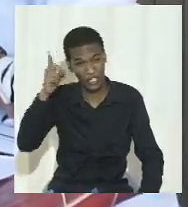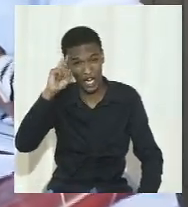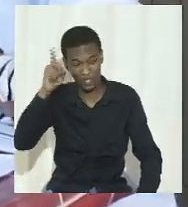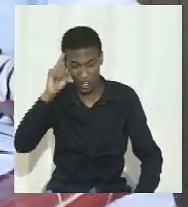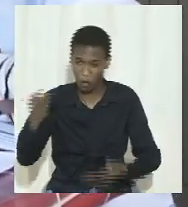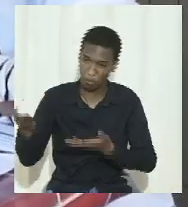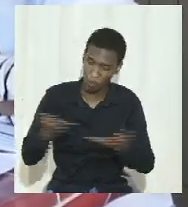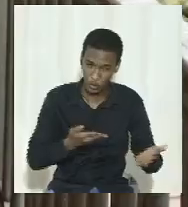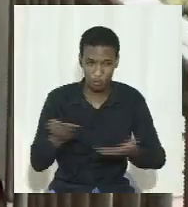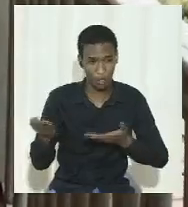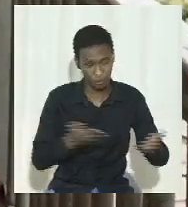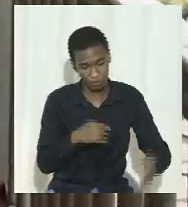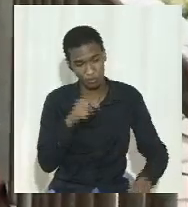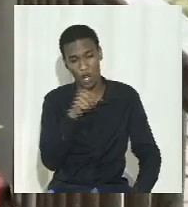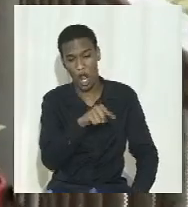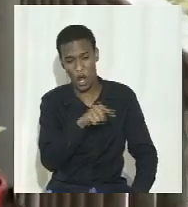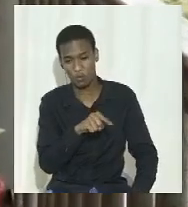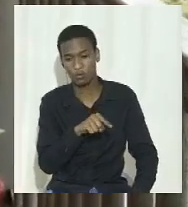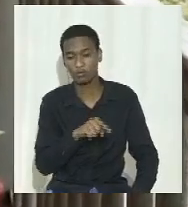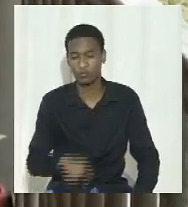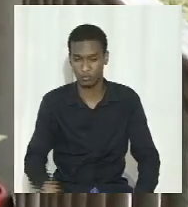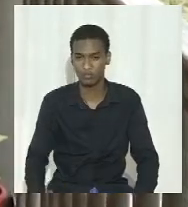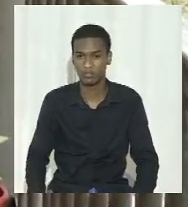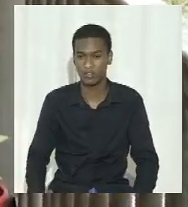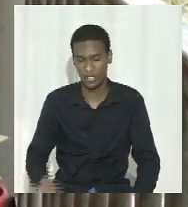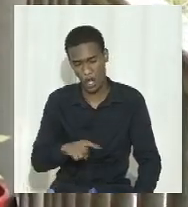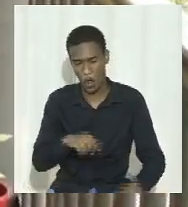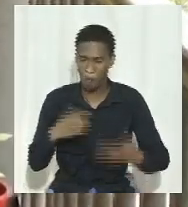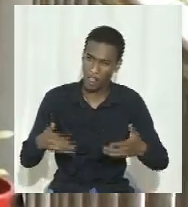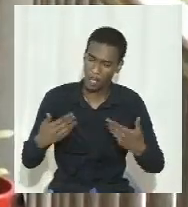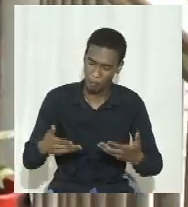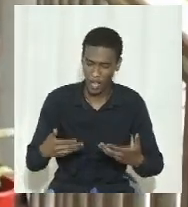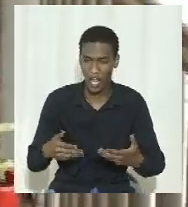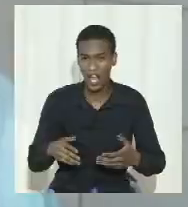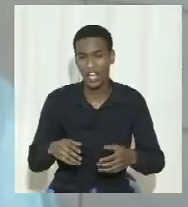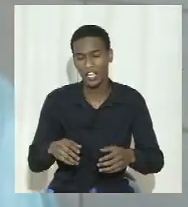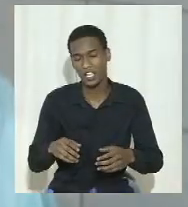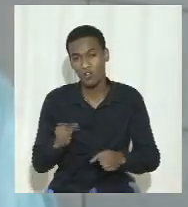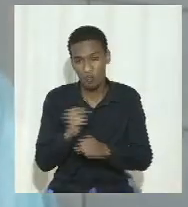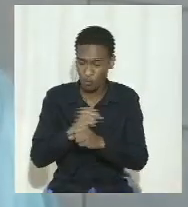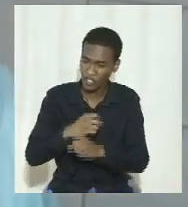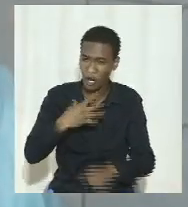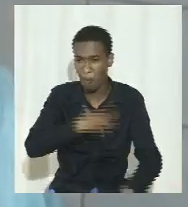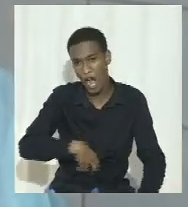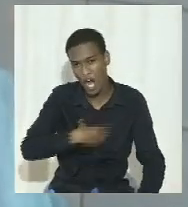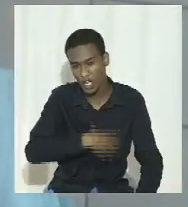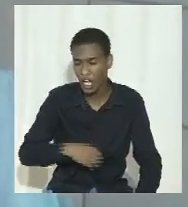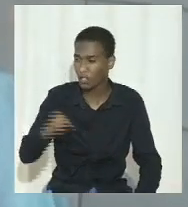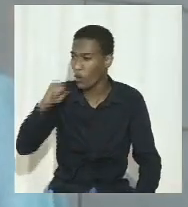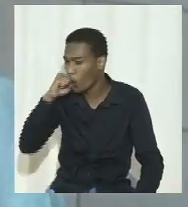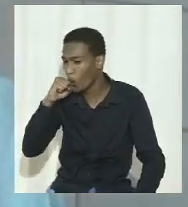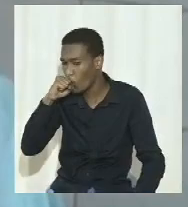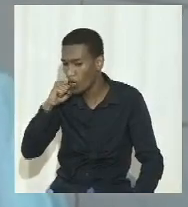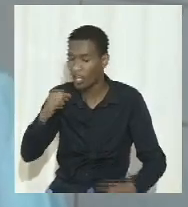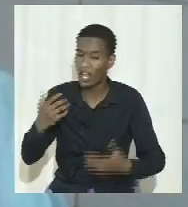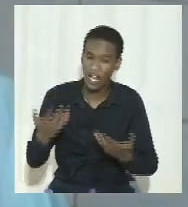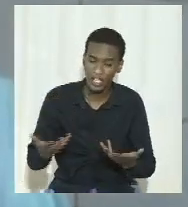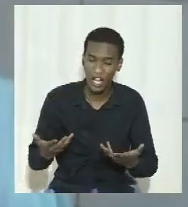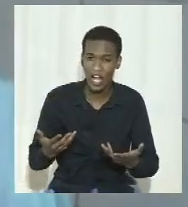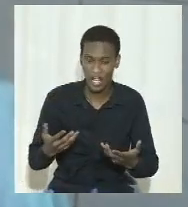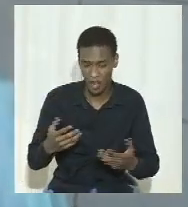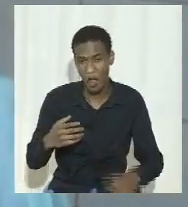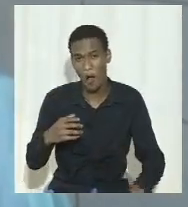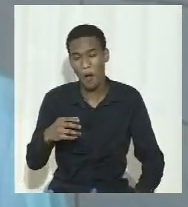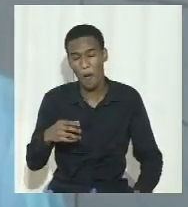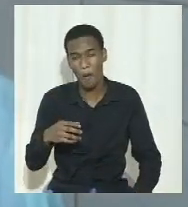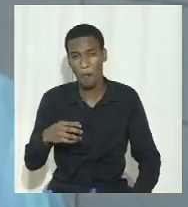eto ary karazana aretina maro io zany fa tsy voatery ho COVID-19. Eo ny marary ny tuberculose a, eo ny marary ny